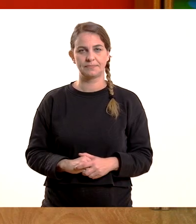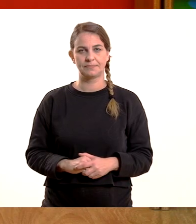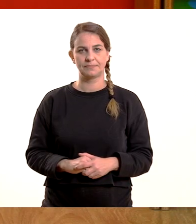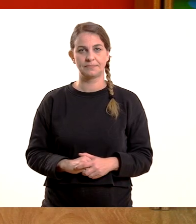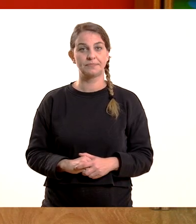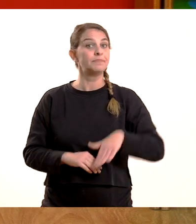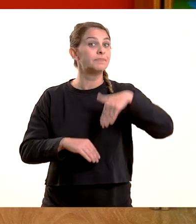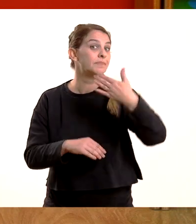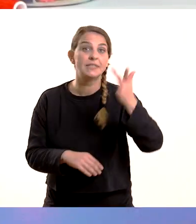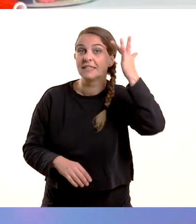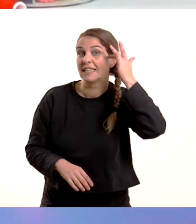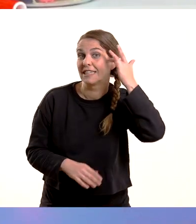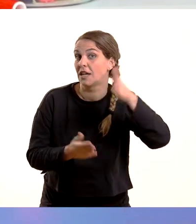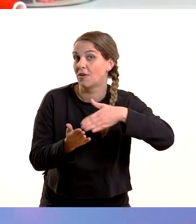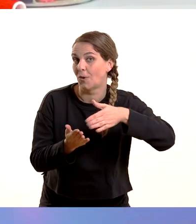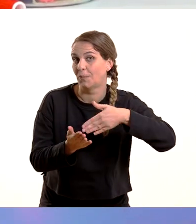Ακολουθεί το κίτρινο.